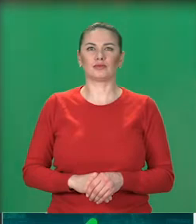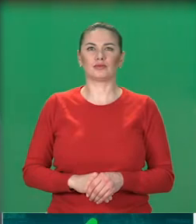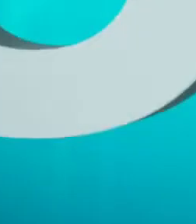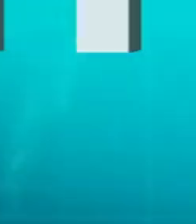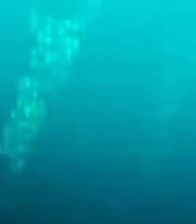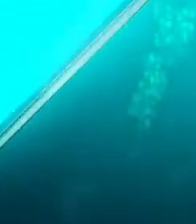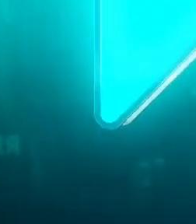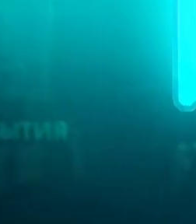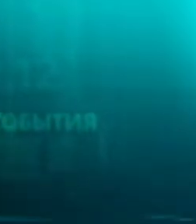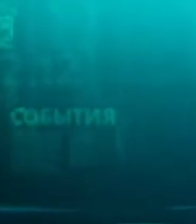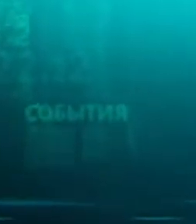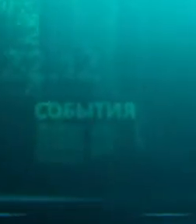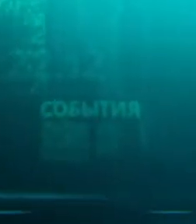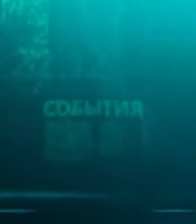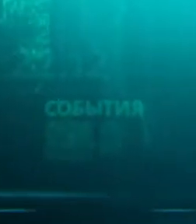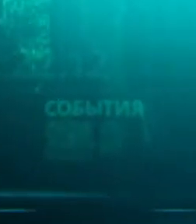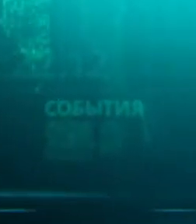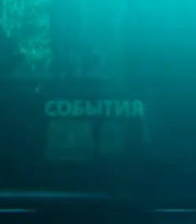ОТВ.